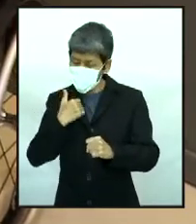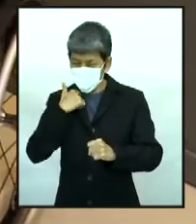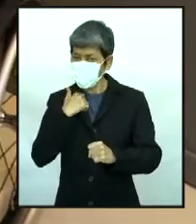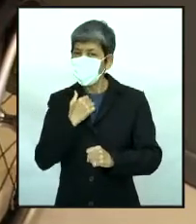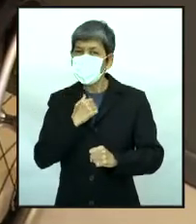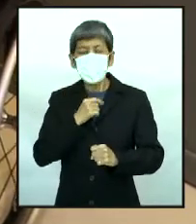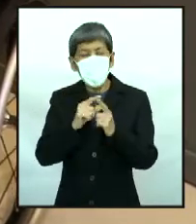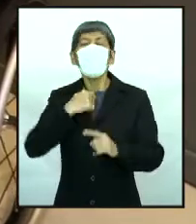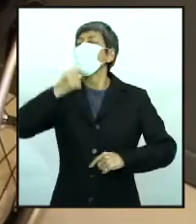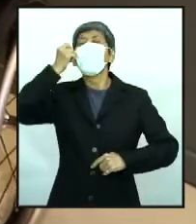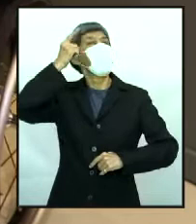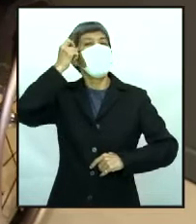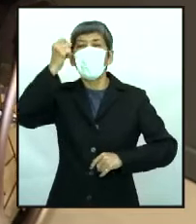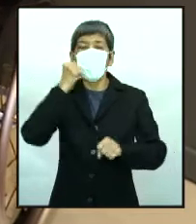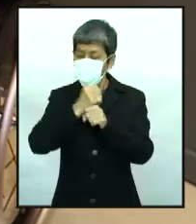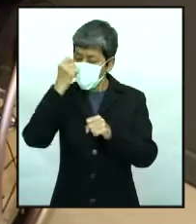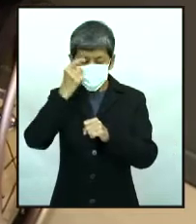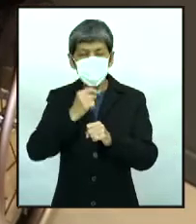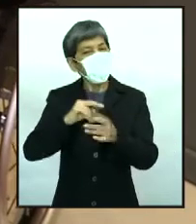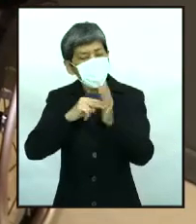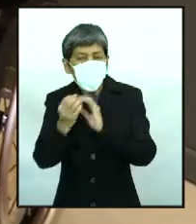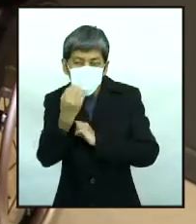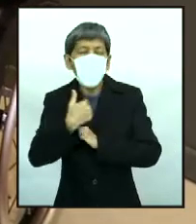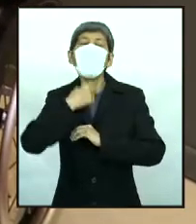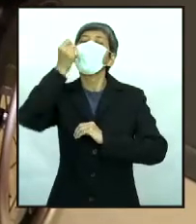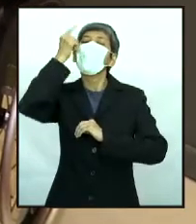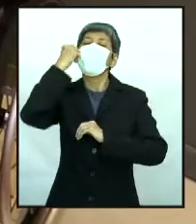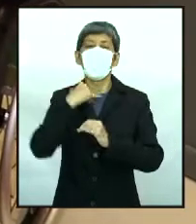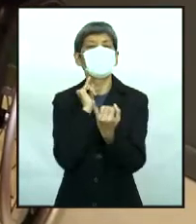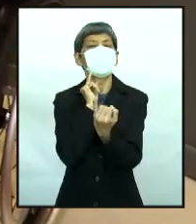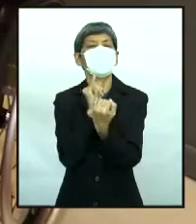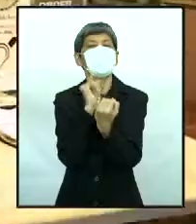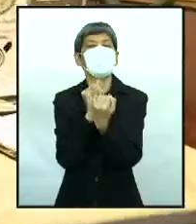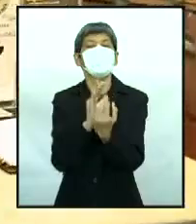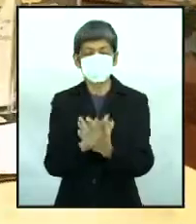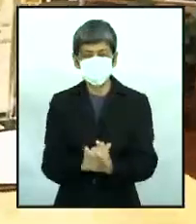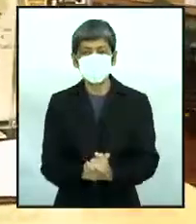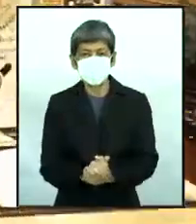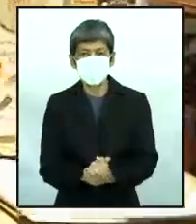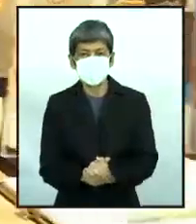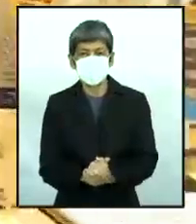พอพูดกันนี้ปุ๊บหรือปฏิกิริยานี้ปุ๊บเราจะรู้ว่าเขาหมายถึงอะไรความที่สนิทกันด้วย